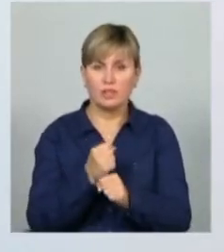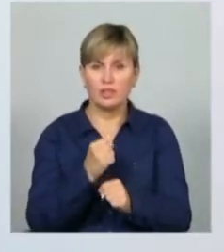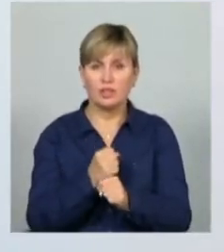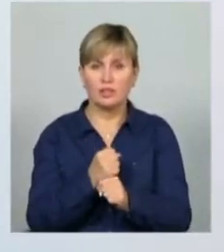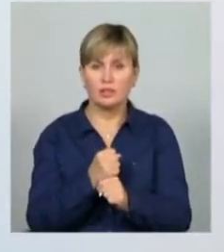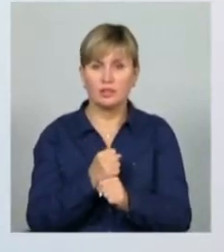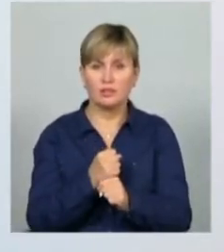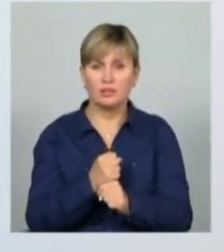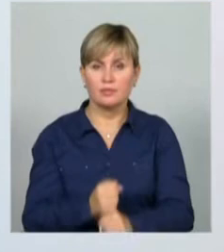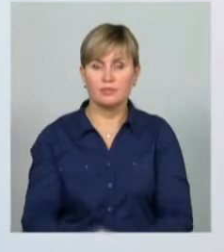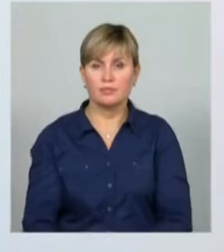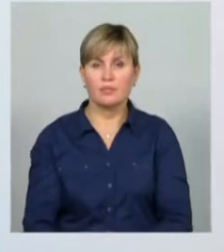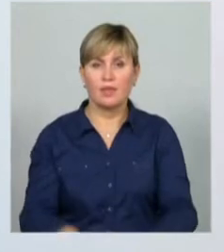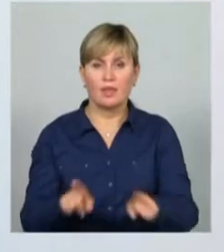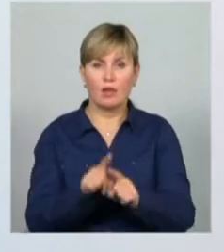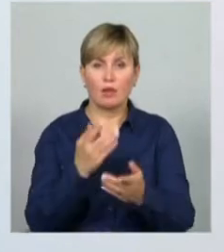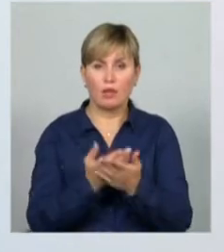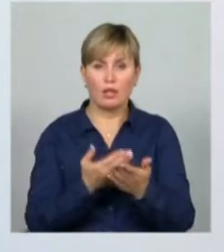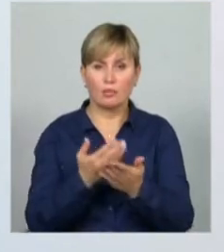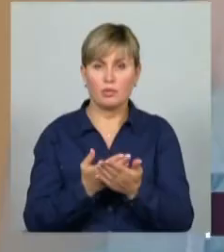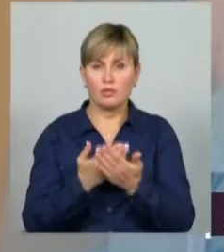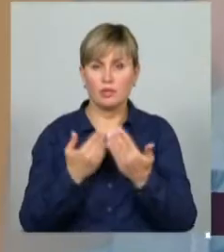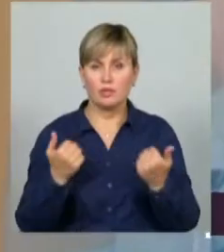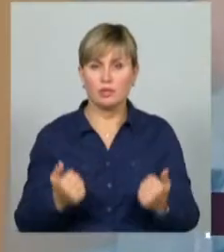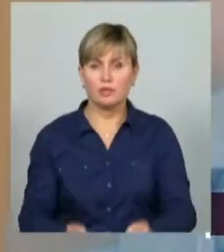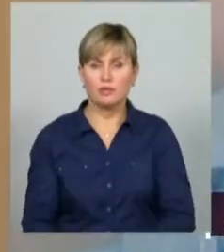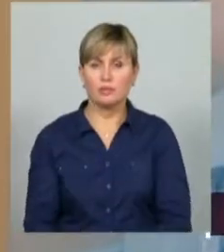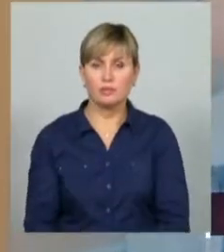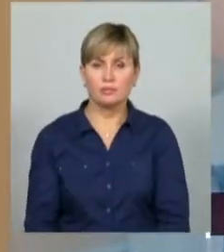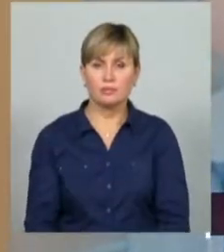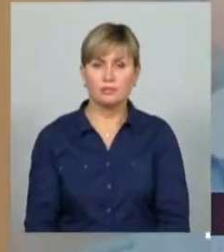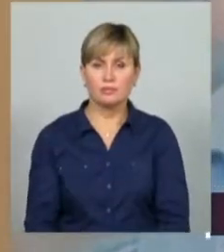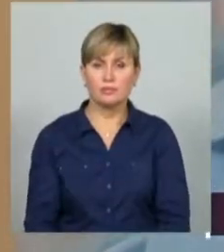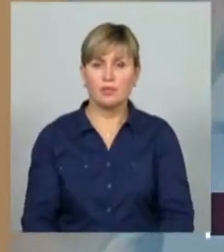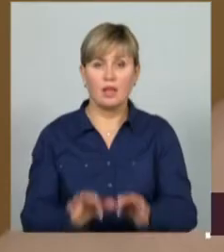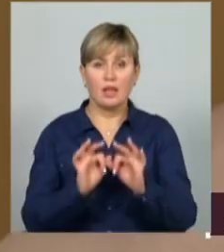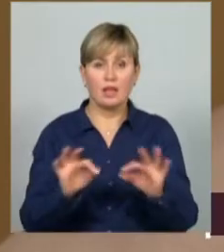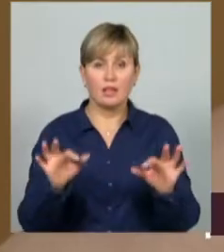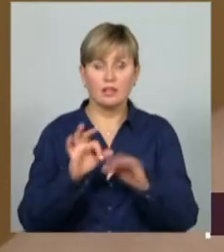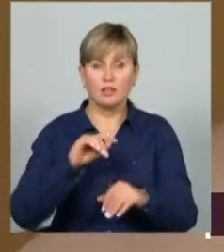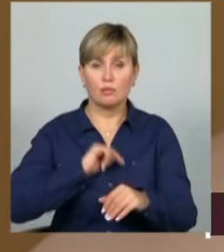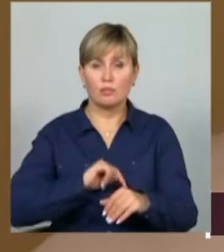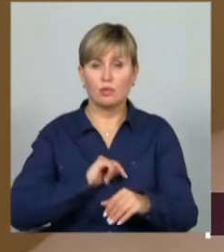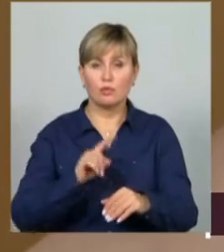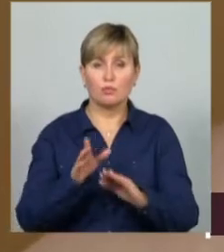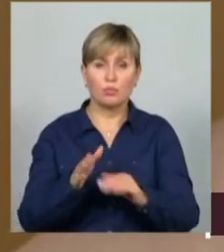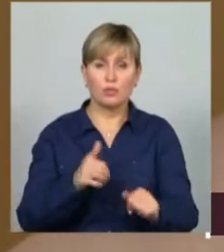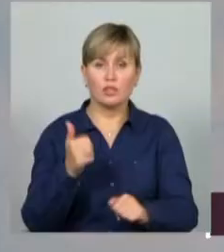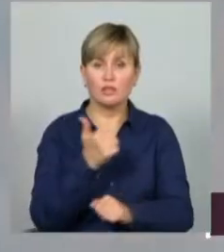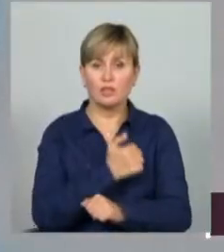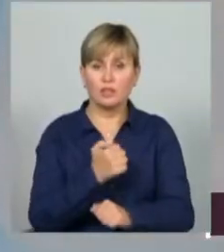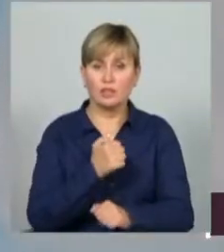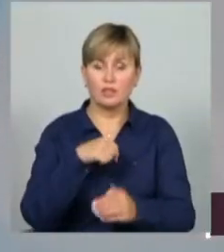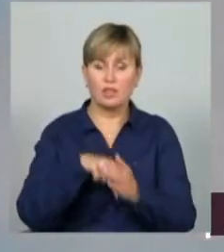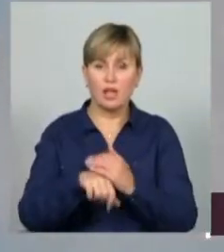Но пока такой рекомендации нет. Рассказал иммунолог и о том, что после вакцинации уровень